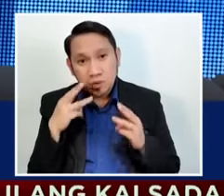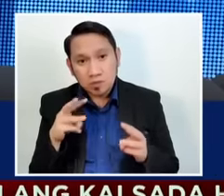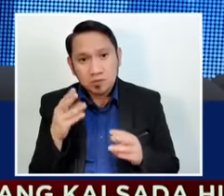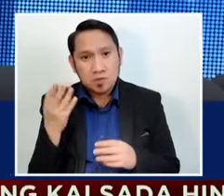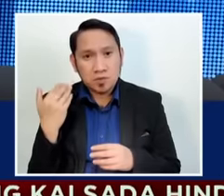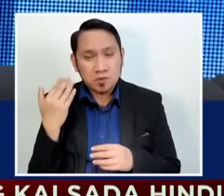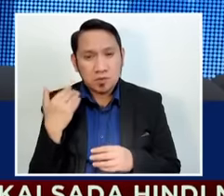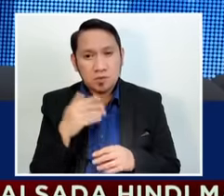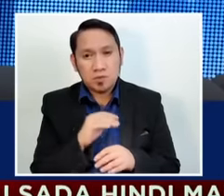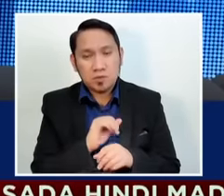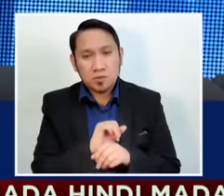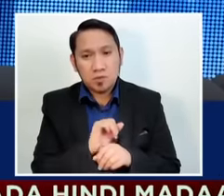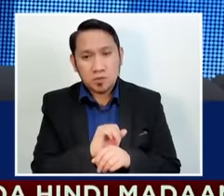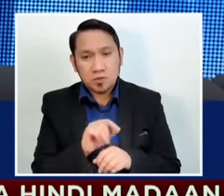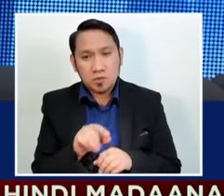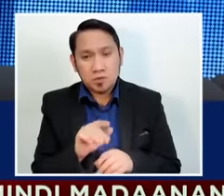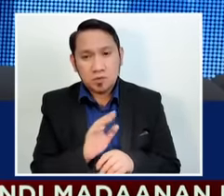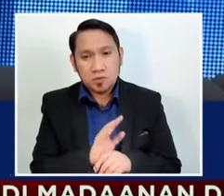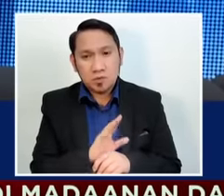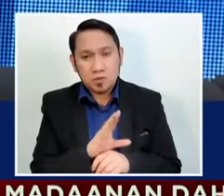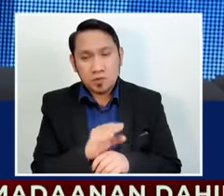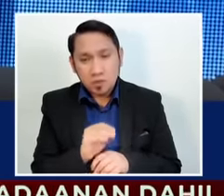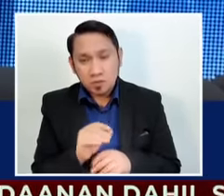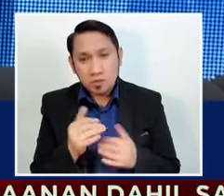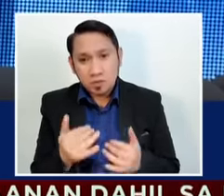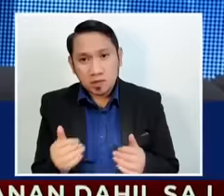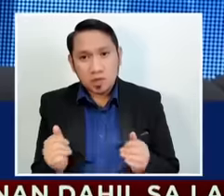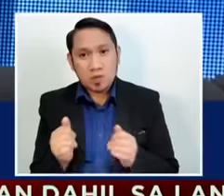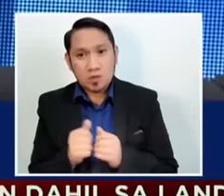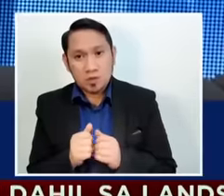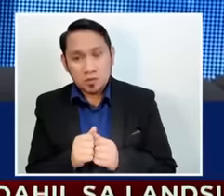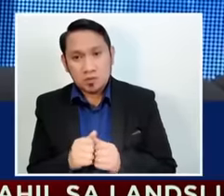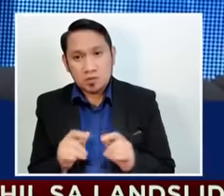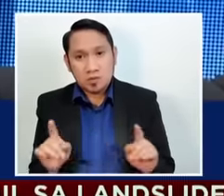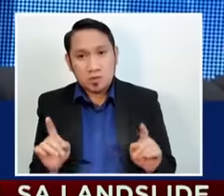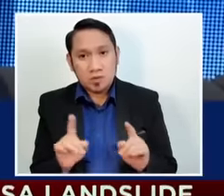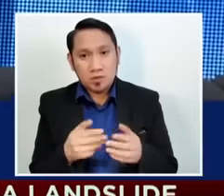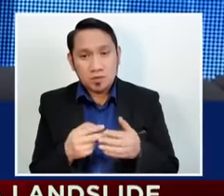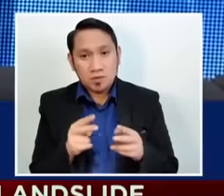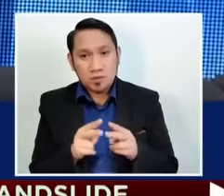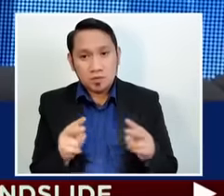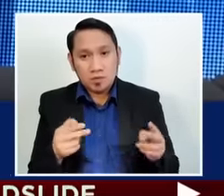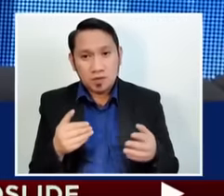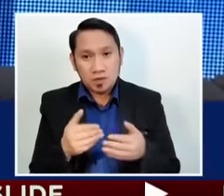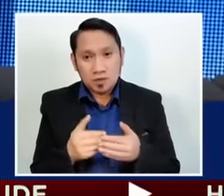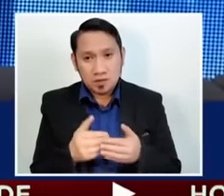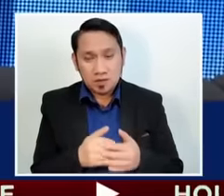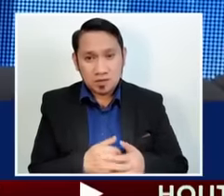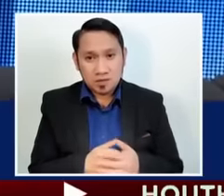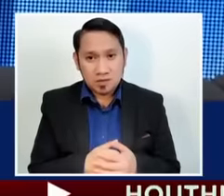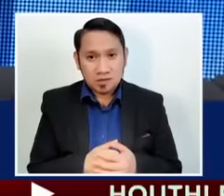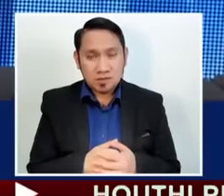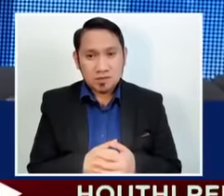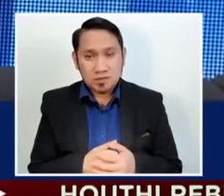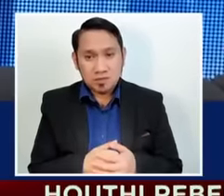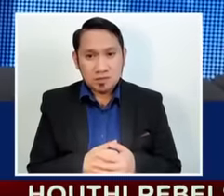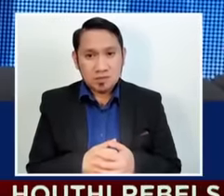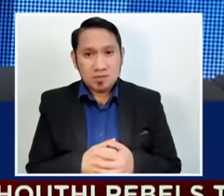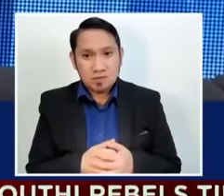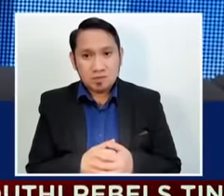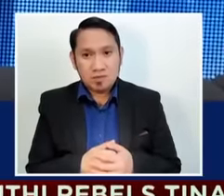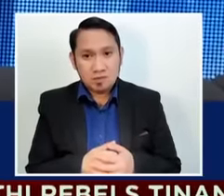you're watching someone's work on screen, and then biglang ka-eksena mo sila ganito kalapit, parang tayo kuya. Diba? Parang,